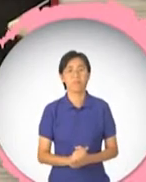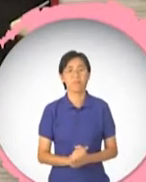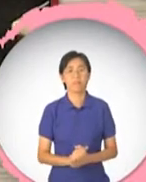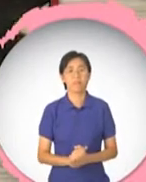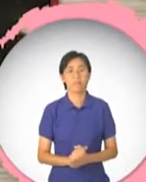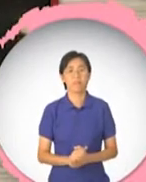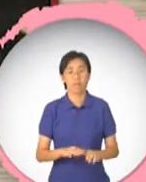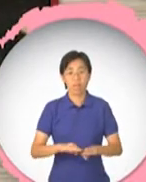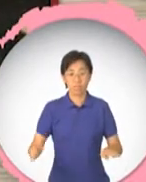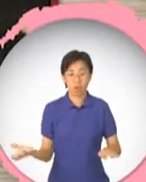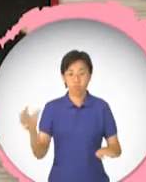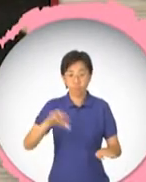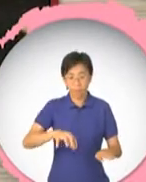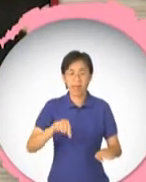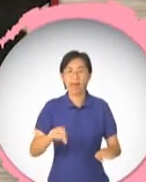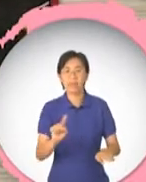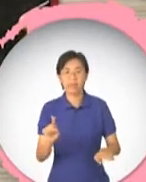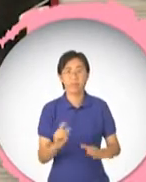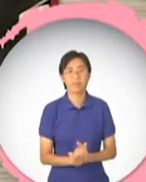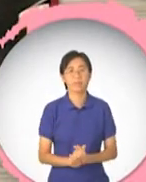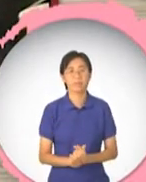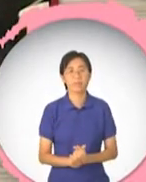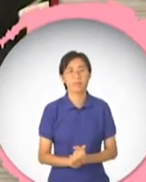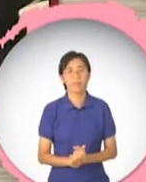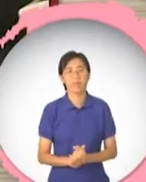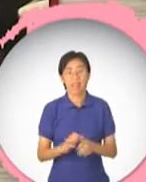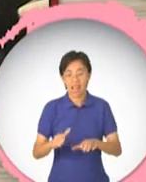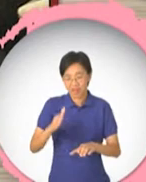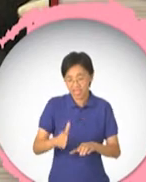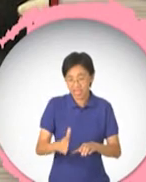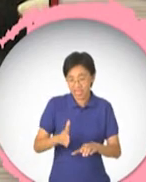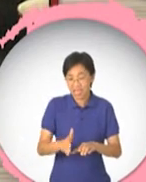อันนี้จานทำอะไรครับ ค่ะเดี๋ยวเราจะมาตัดน้ำหนักนะคะ